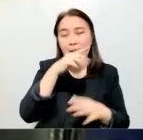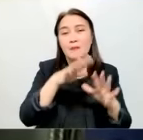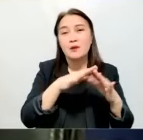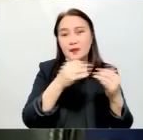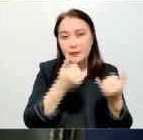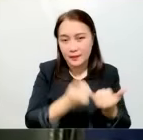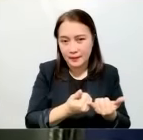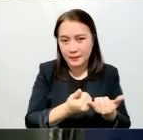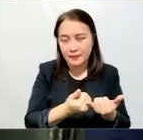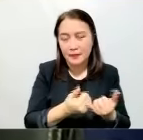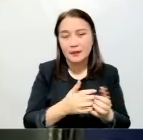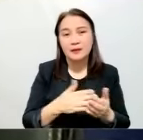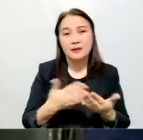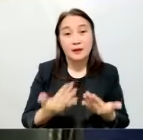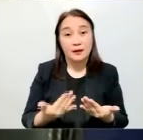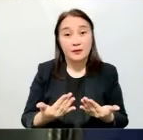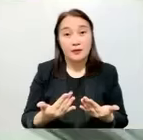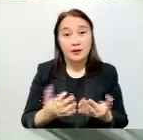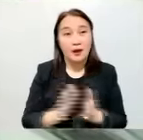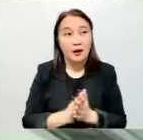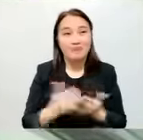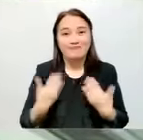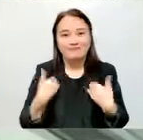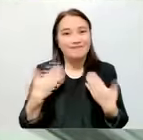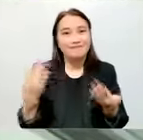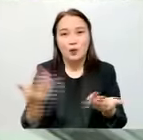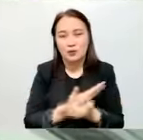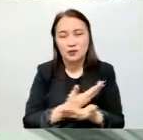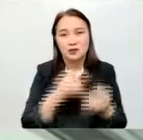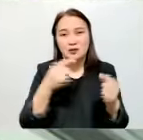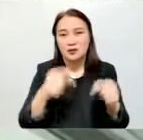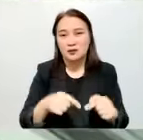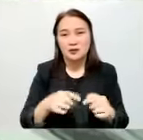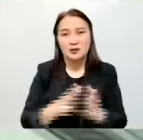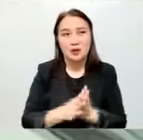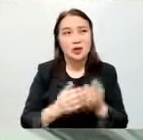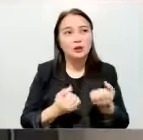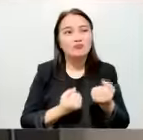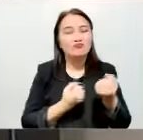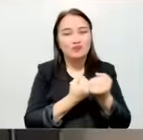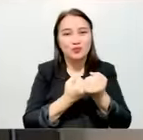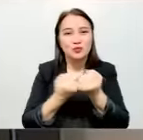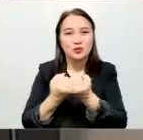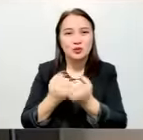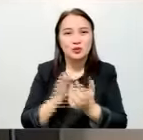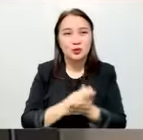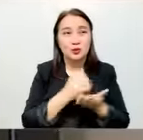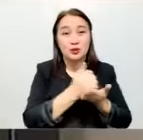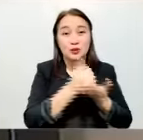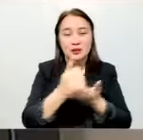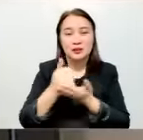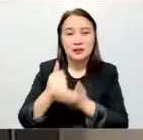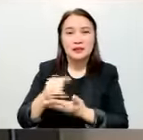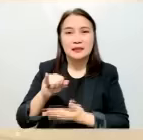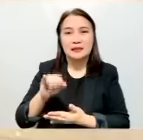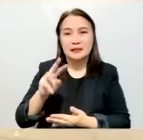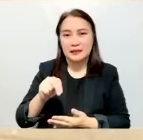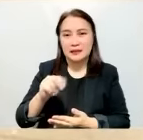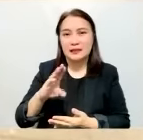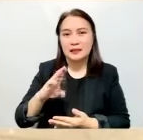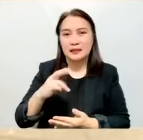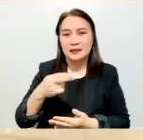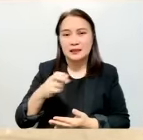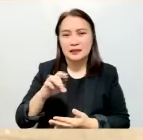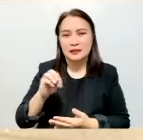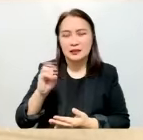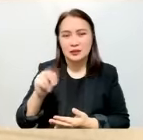do things and modernize this airport. Makakatulong nila sa pagpapaganda ng paliparan ang Incheon International Airport Corporation na